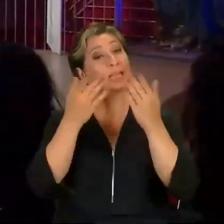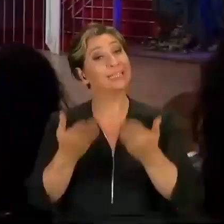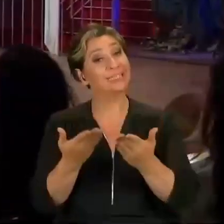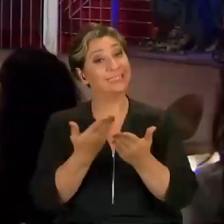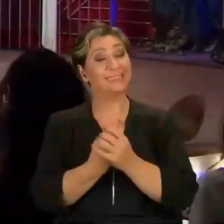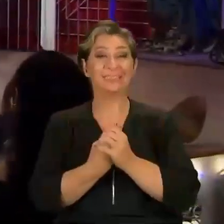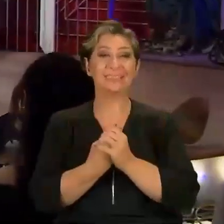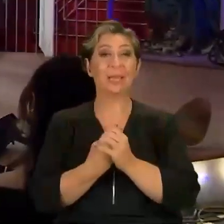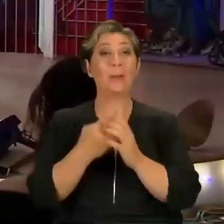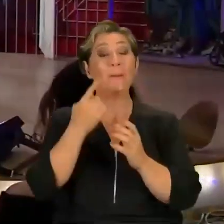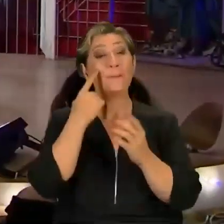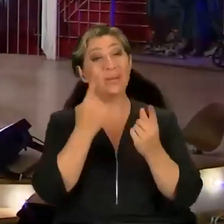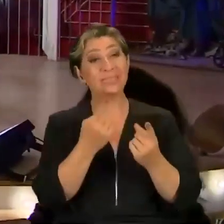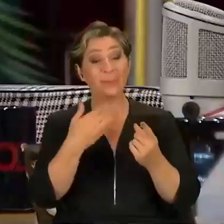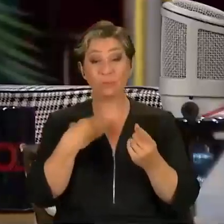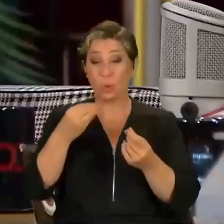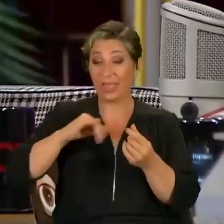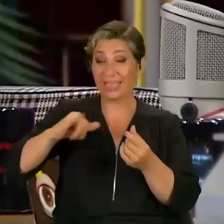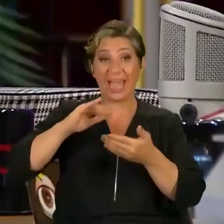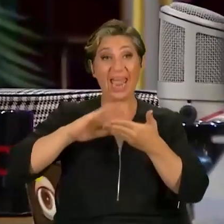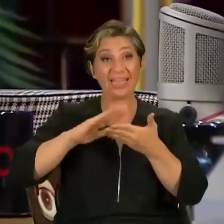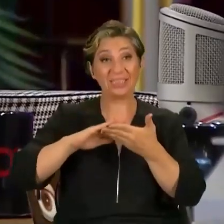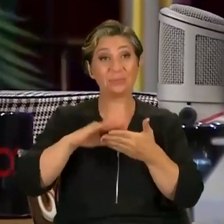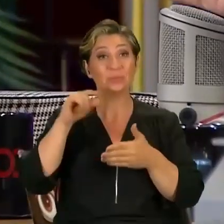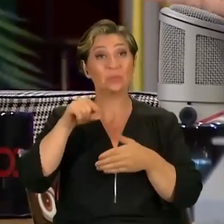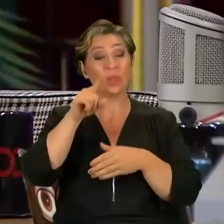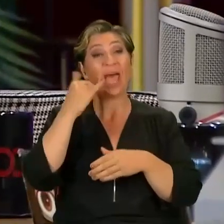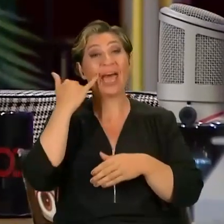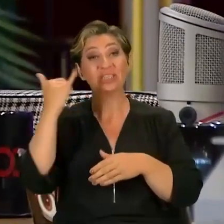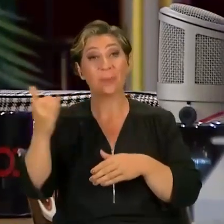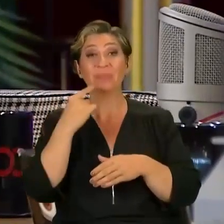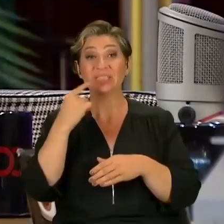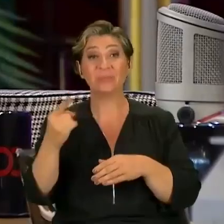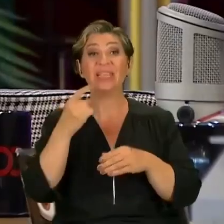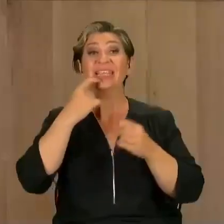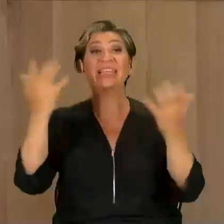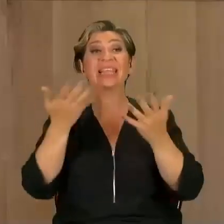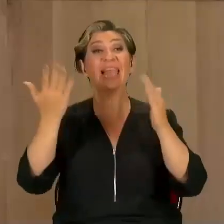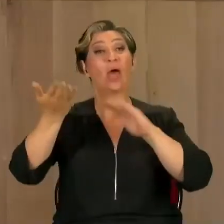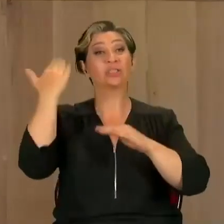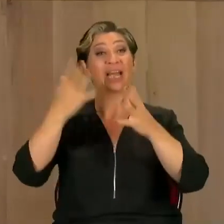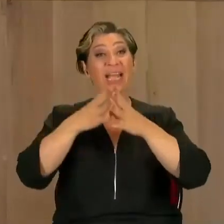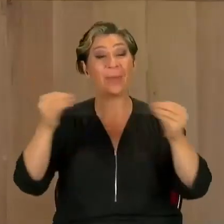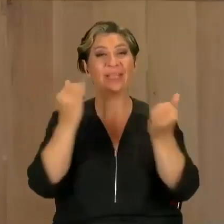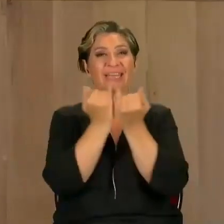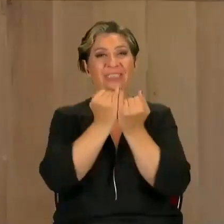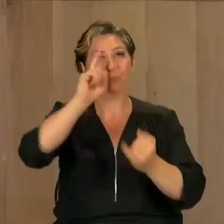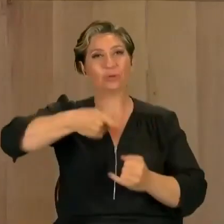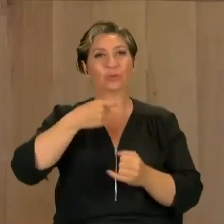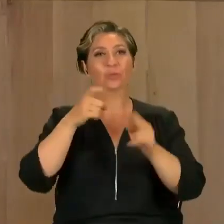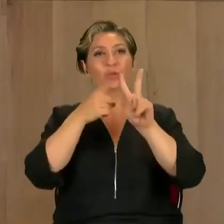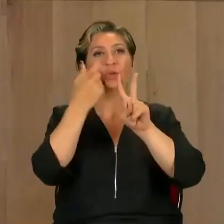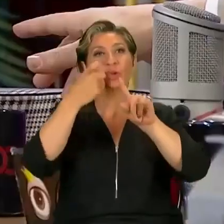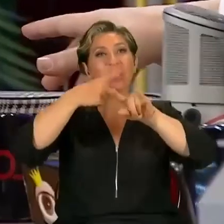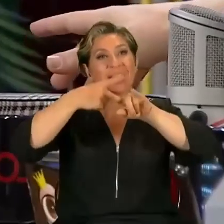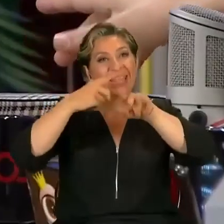hoş geldiniz efendim. Hoş. Bakınız, benim çok yakın arkadaşımdır. Şimdi onu arayacağım, diyeceğim ki yıllar önce kaybettiğin kardeşini buldum.